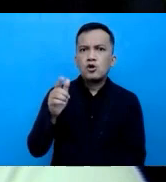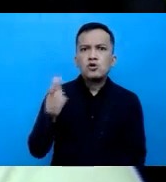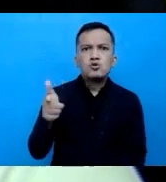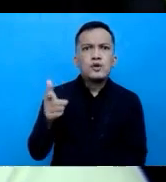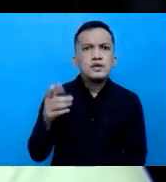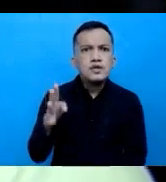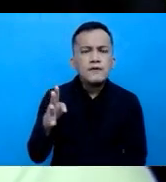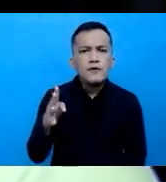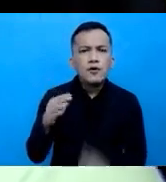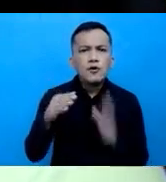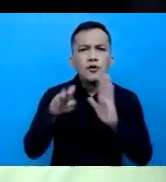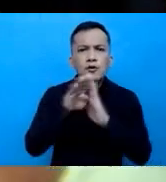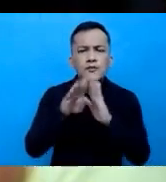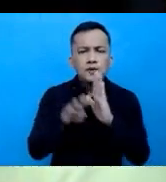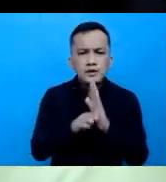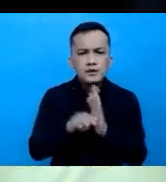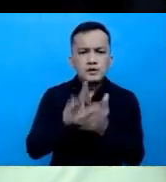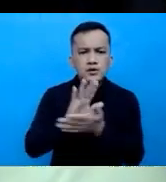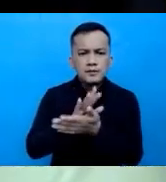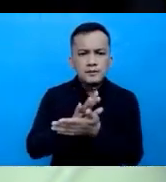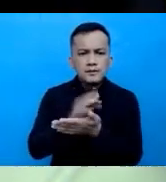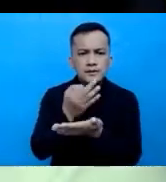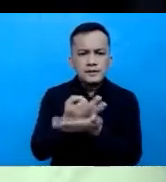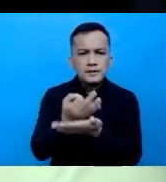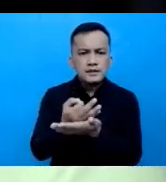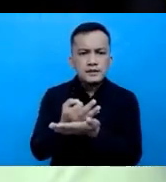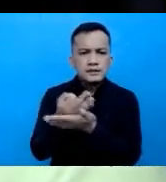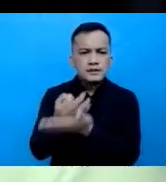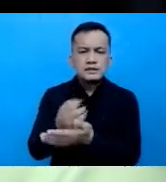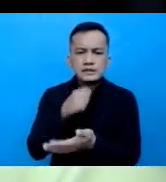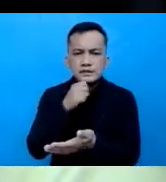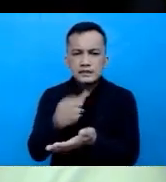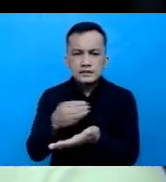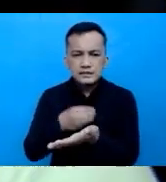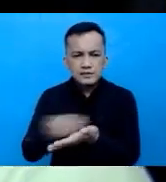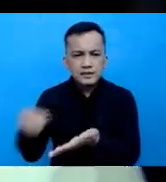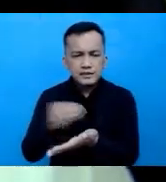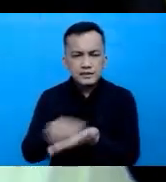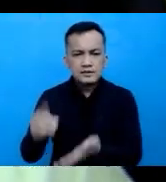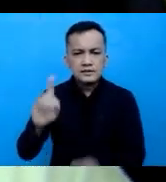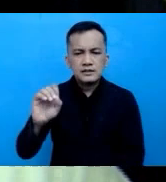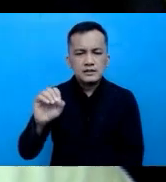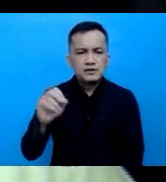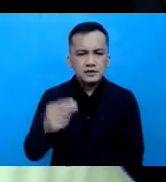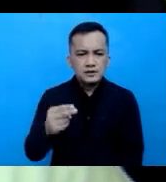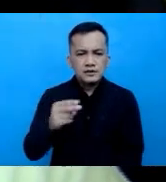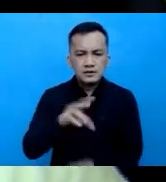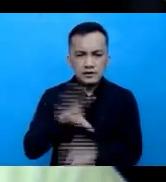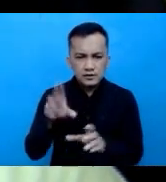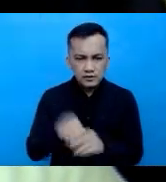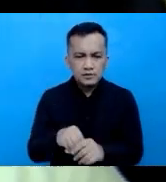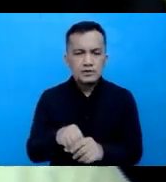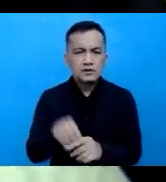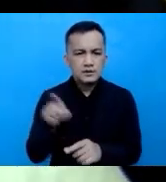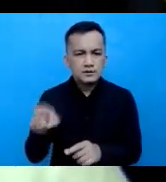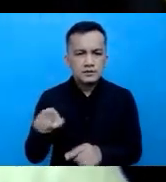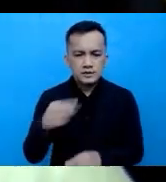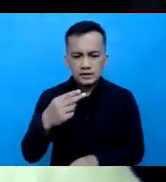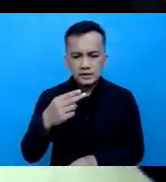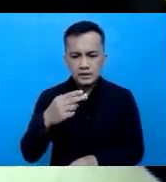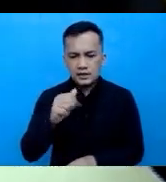COVID-19 funds was not spent by the DOH, including those for hazard pay,